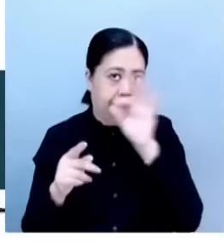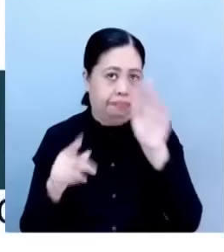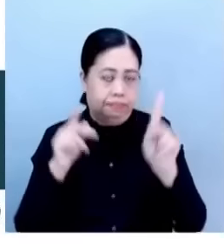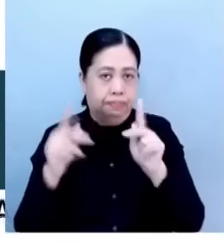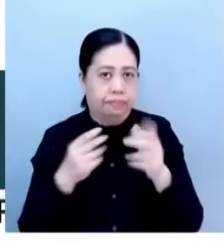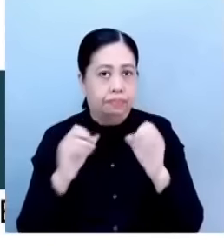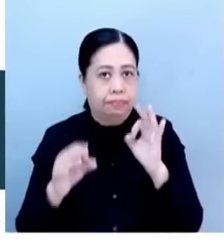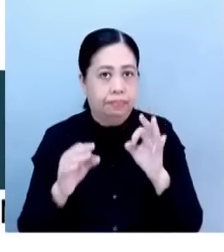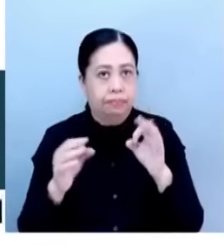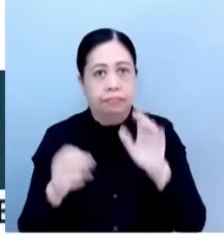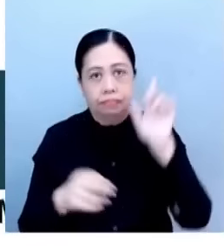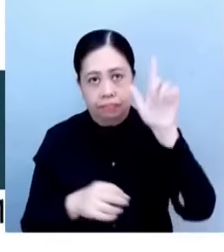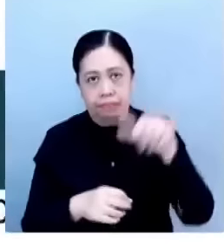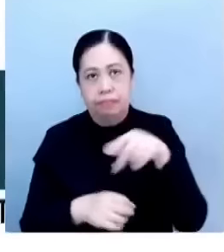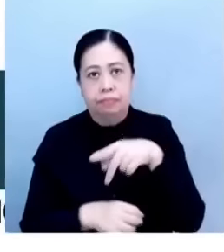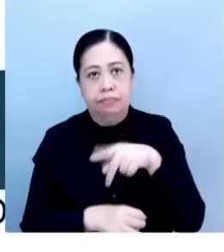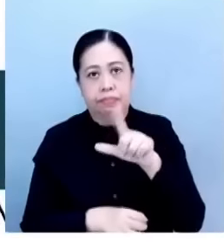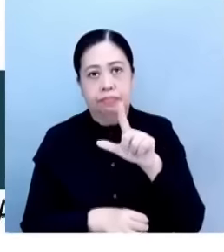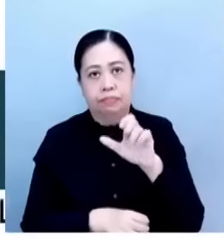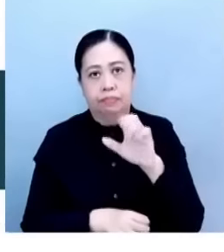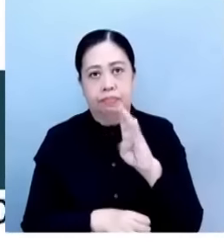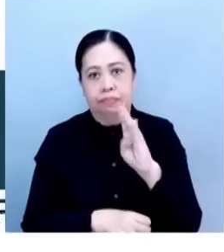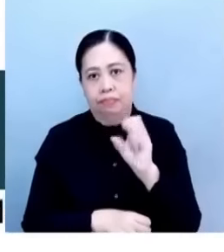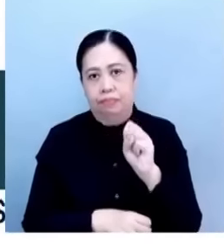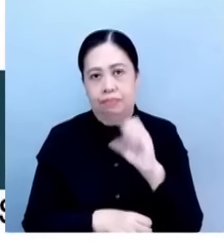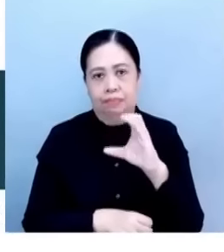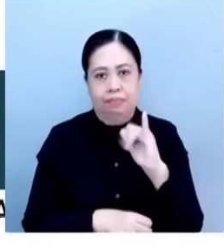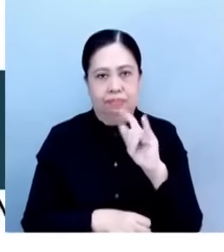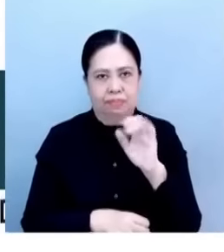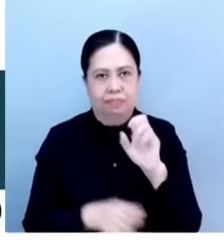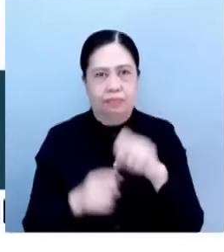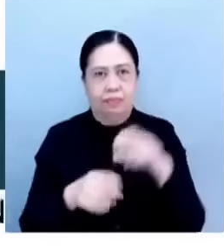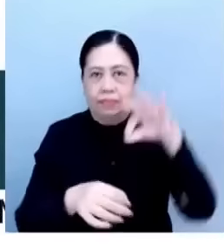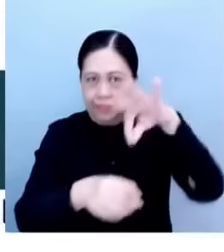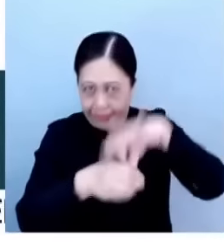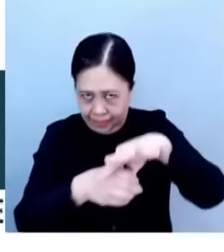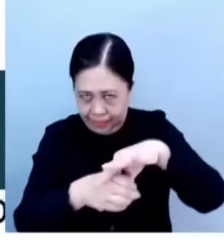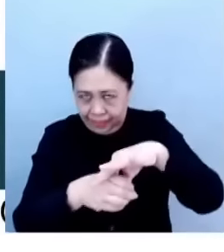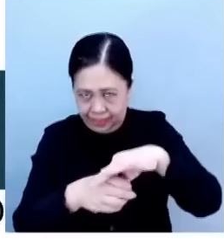Pilipino pagdating ng plebisito. Kung dumating tayo doon.